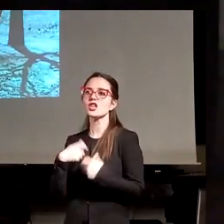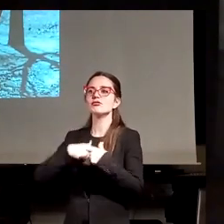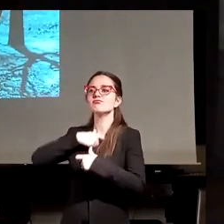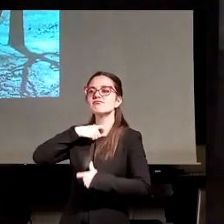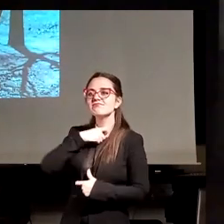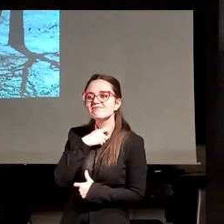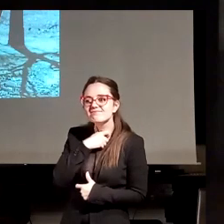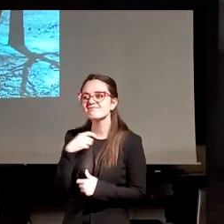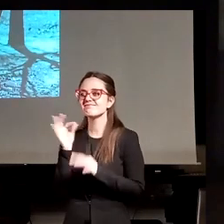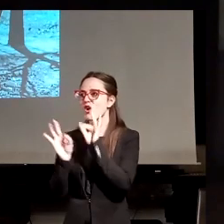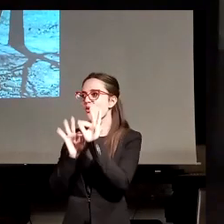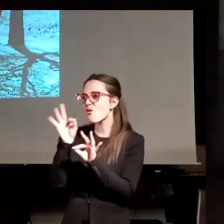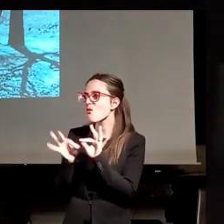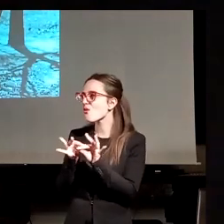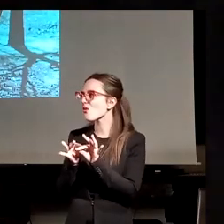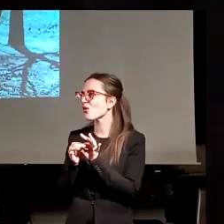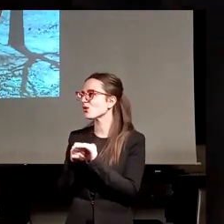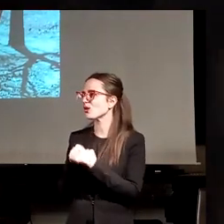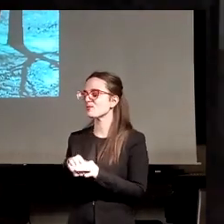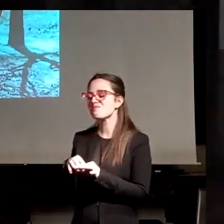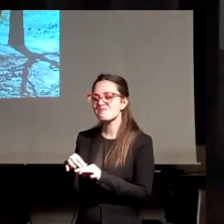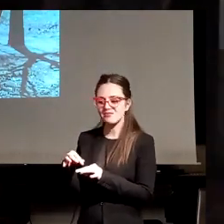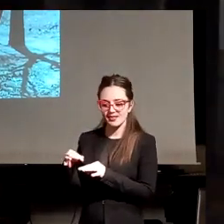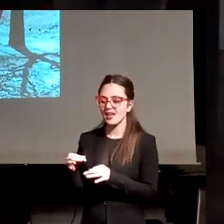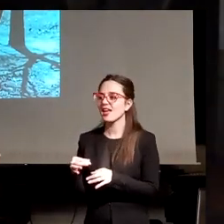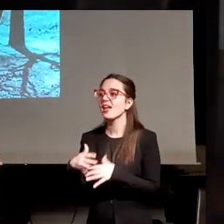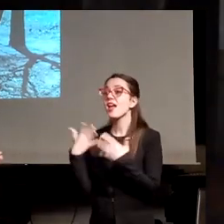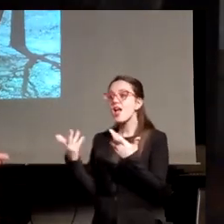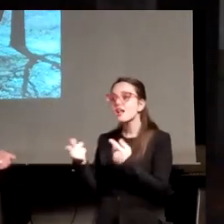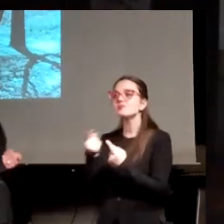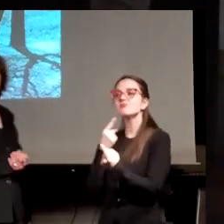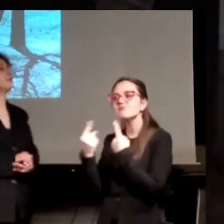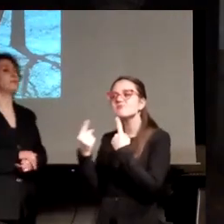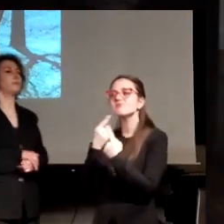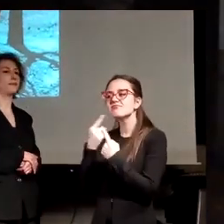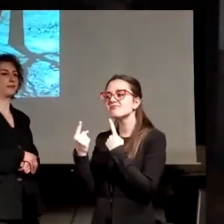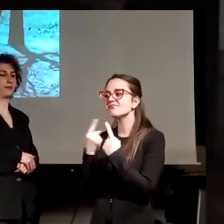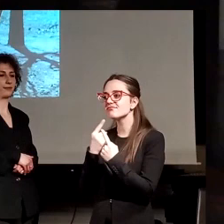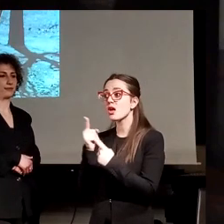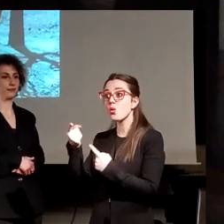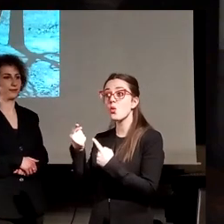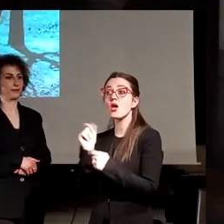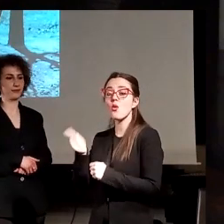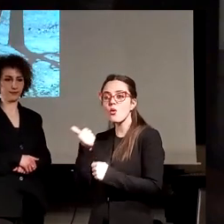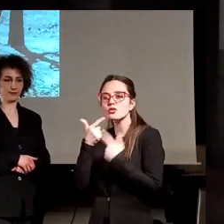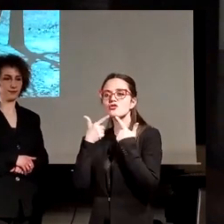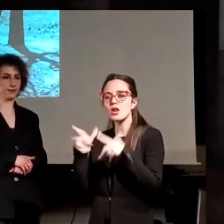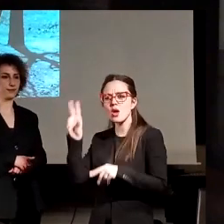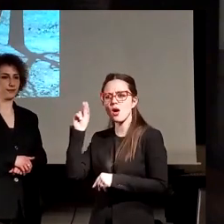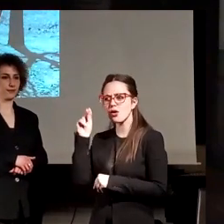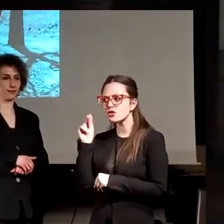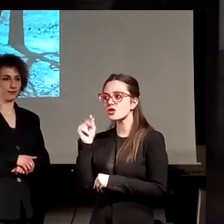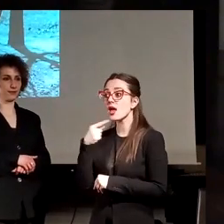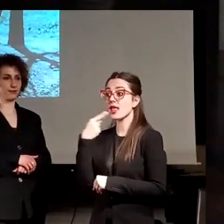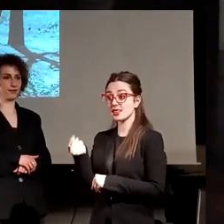gli porgeva la tazza nella cosa e abbiamo parlato di conosceva 11 lingue mi ha detto